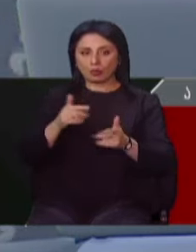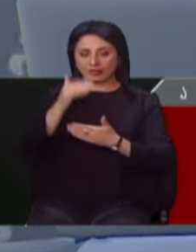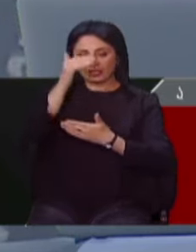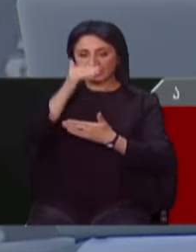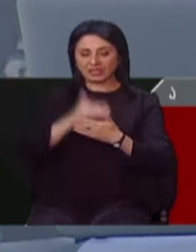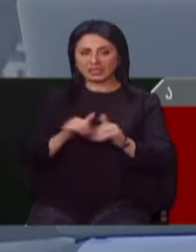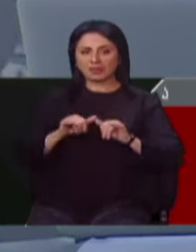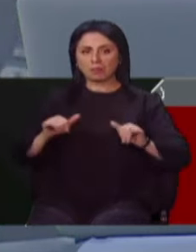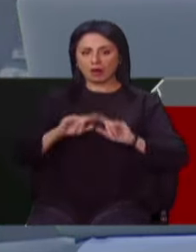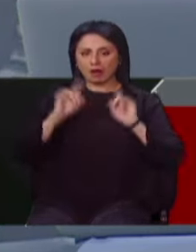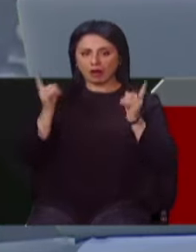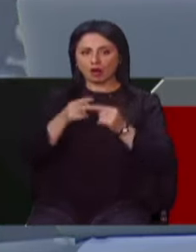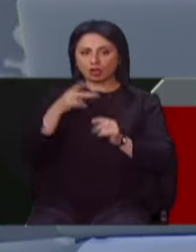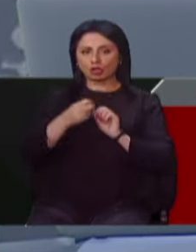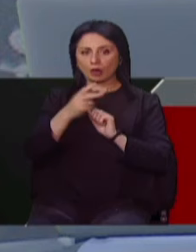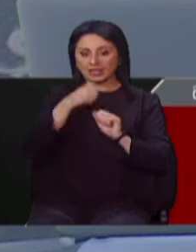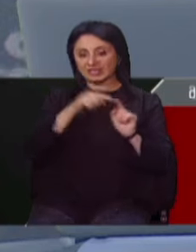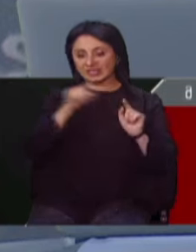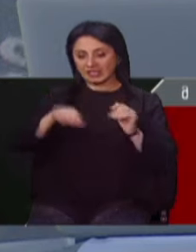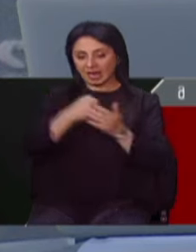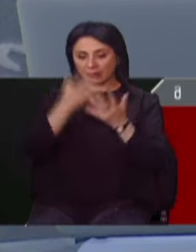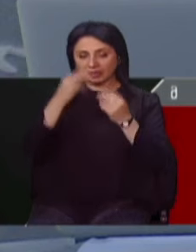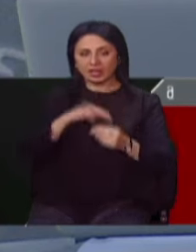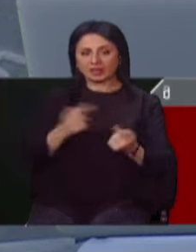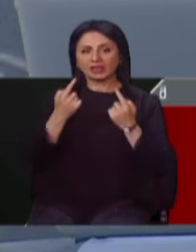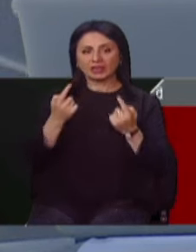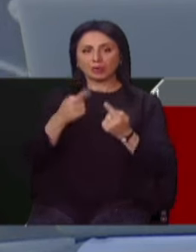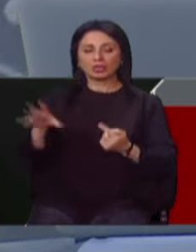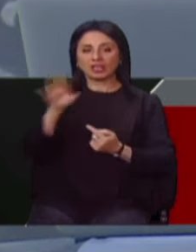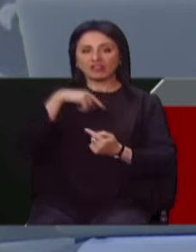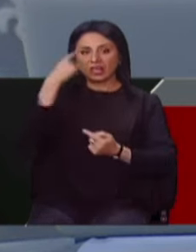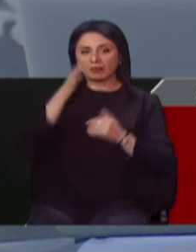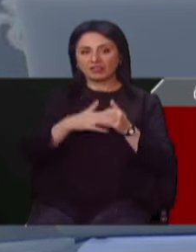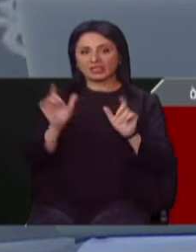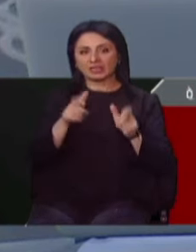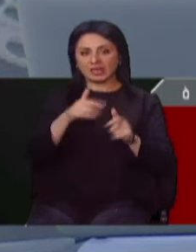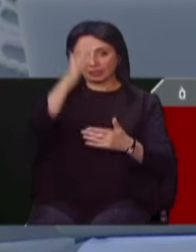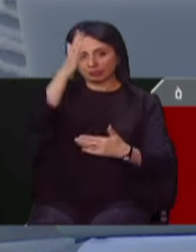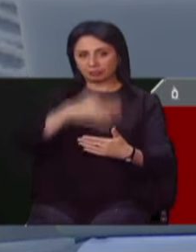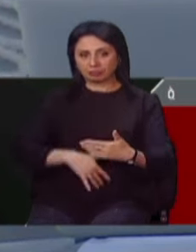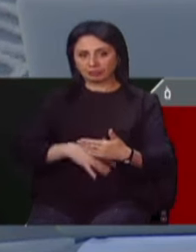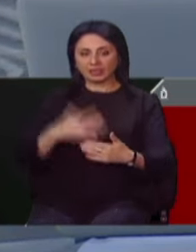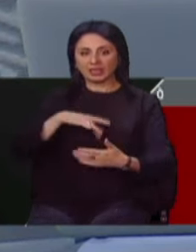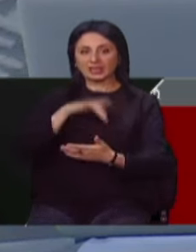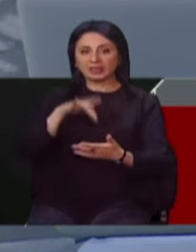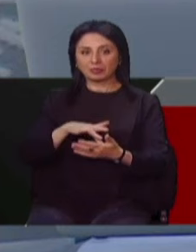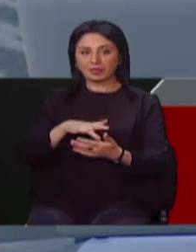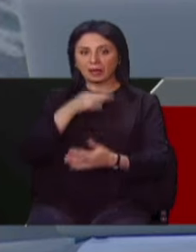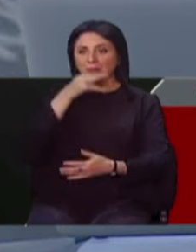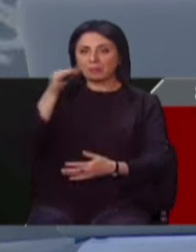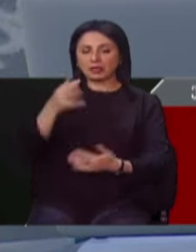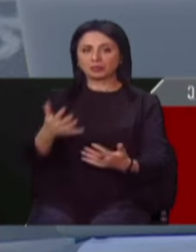სია გაცილებით ფართოა და 2012 წლიდან დღემდე თანამდებობაზე მყოფი ყველა პირის დასანქცირებას მოიაზრებს. თბილისიდან